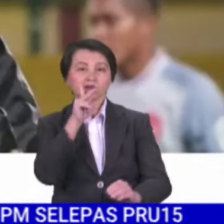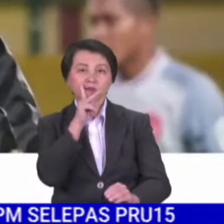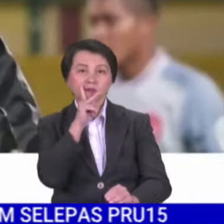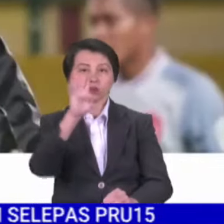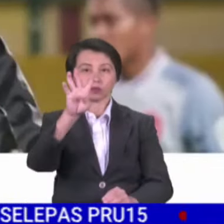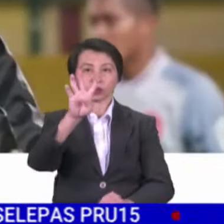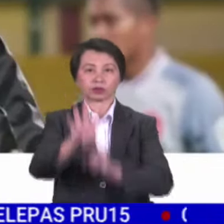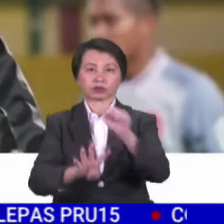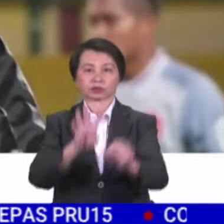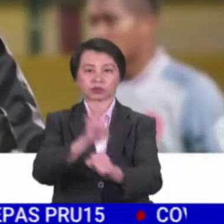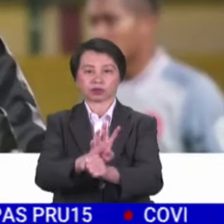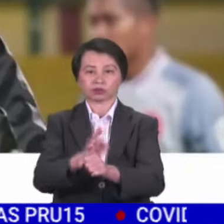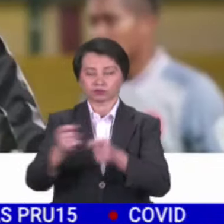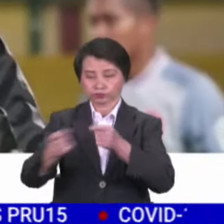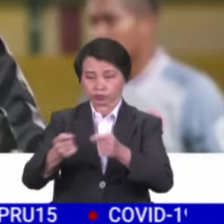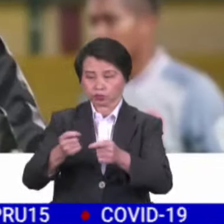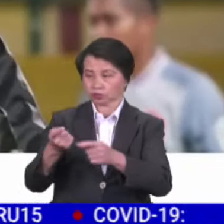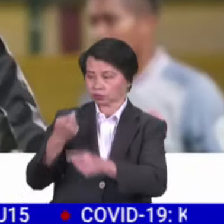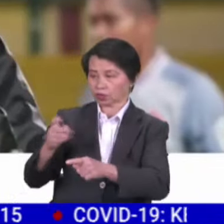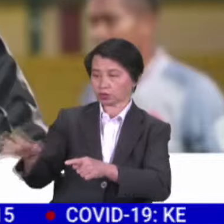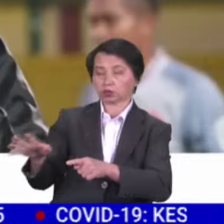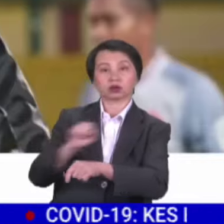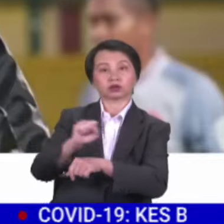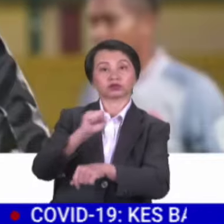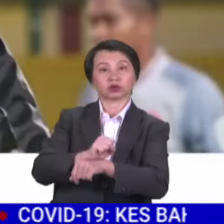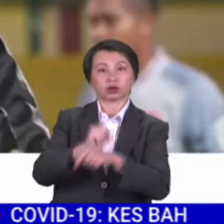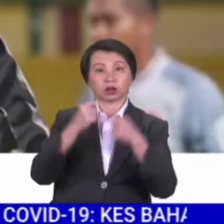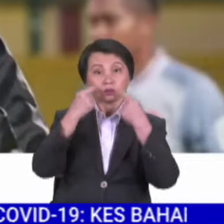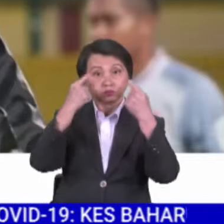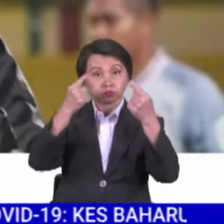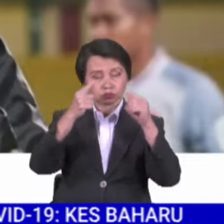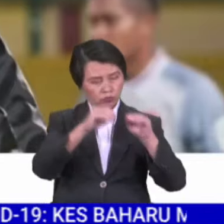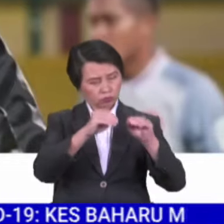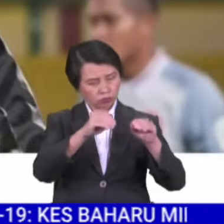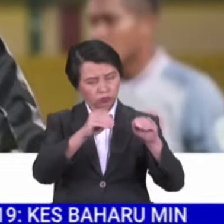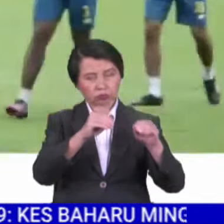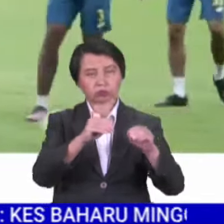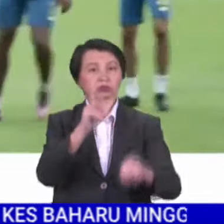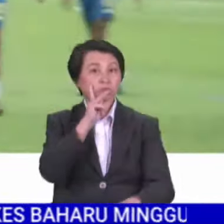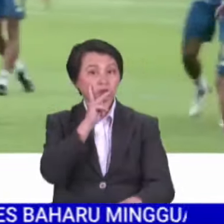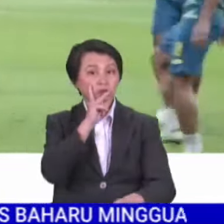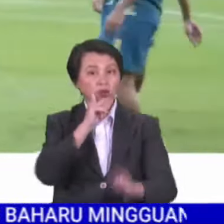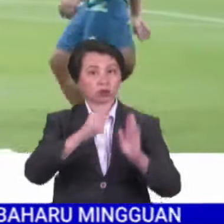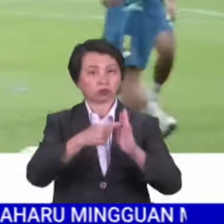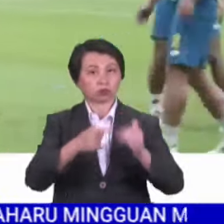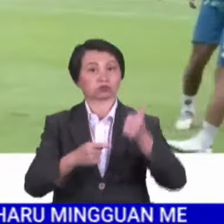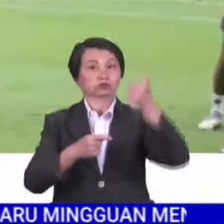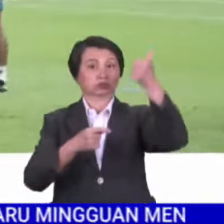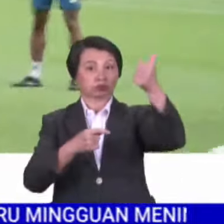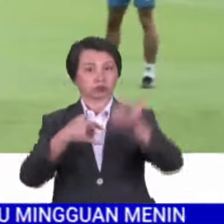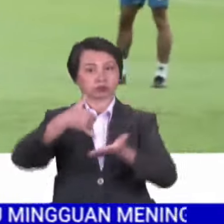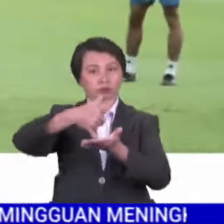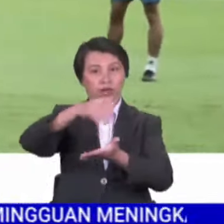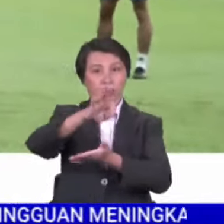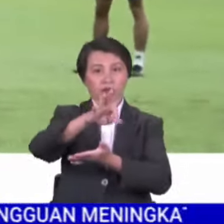selama 4 tahun. Pengendali kelahiran Singapura itu sebelum ini berjaya membimbing skuad hijau kuning itu muncul juara Piala